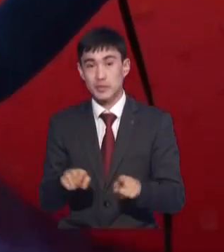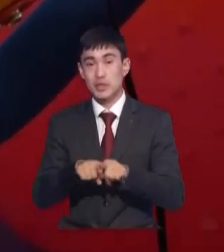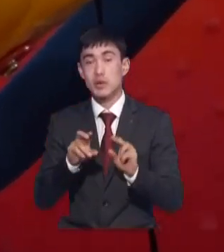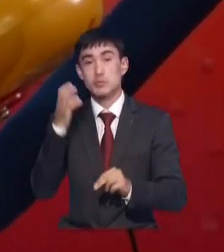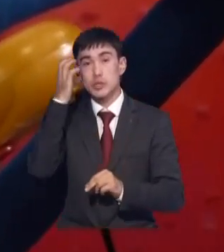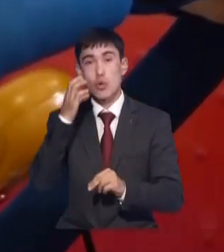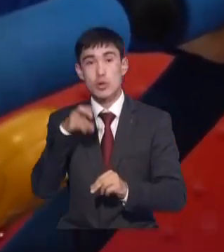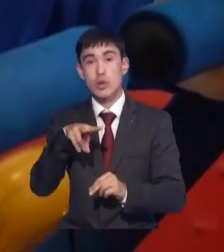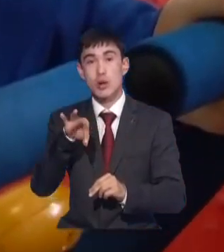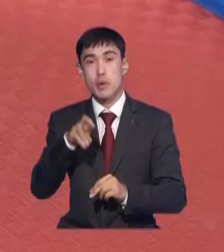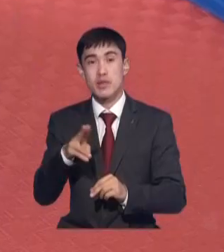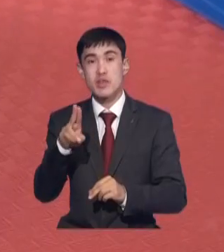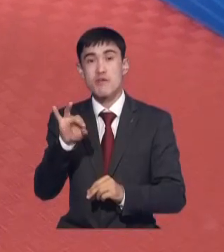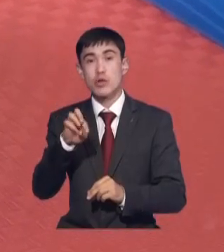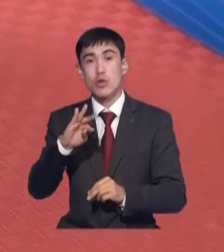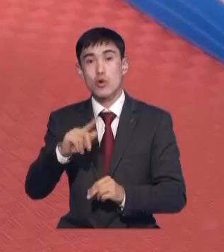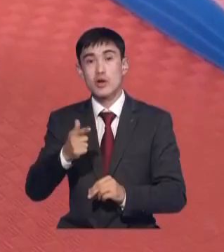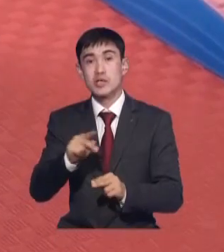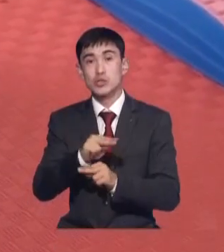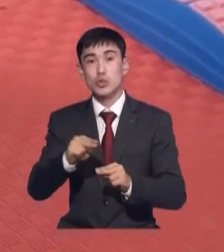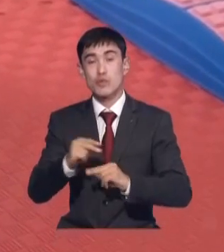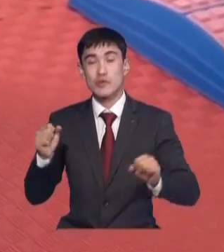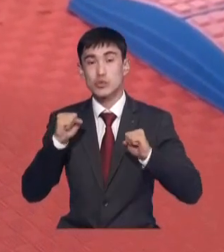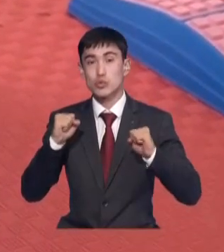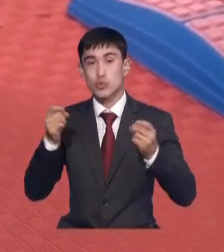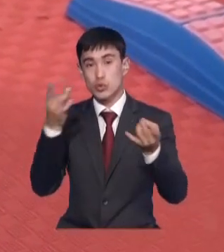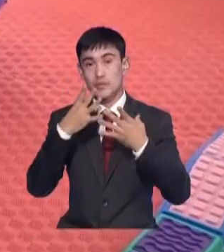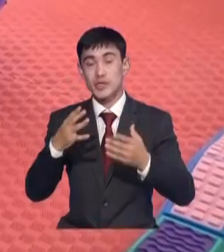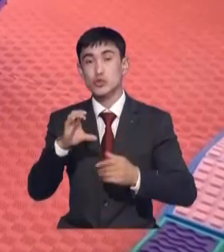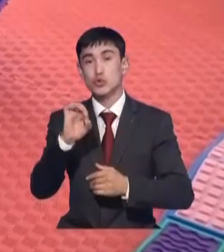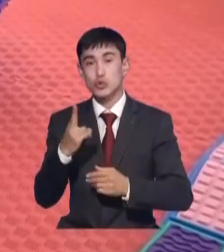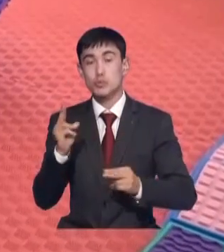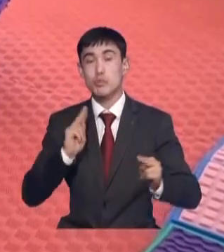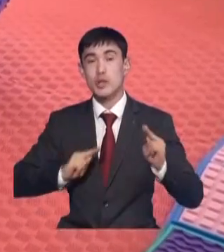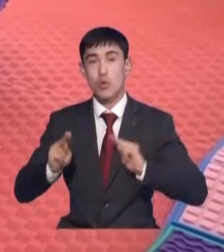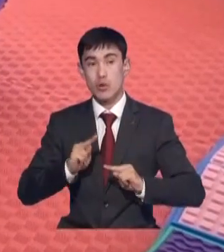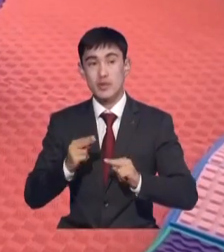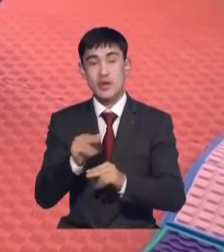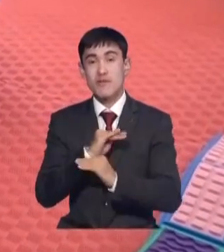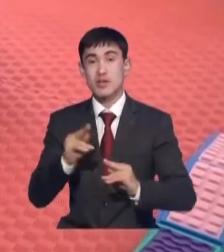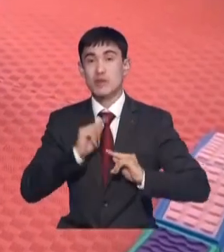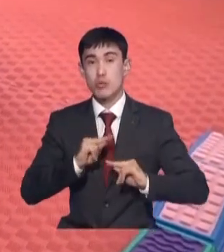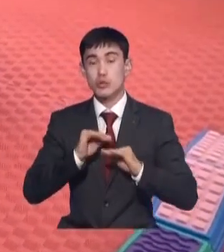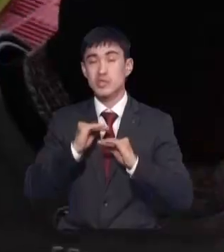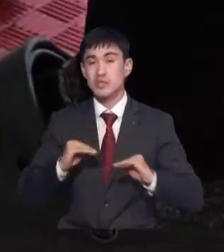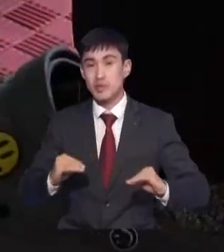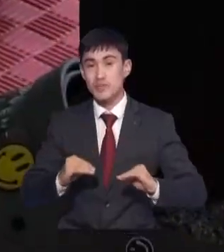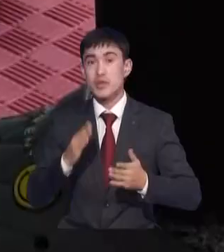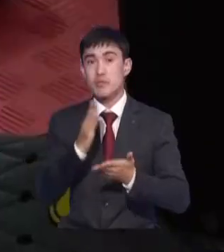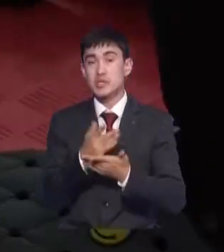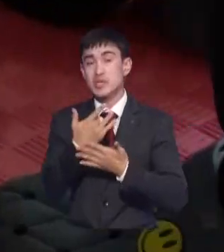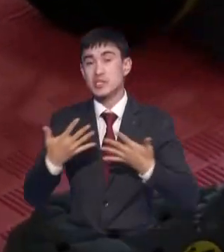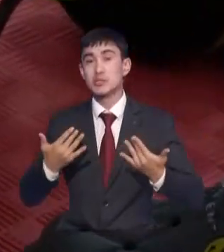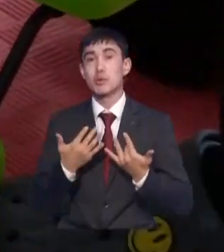как психолог, логопед, дефектолог, инструктор по физической культуре и социальный педагог. Это позволяет эффективно работать с детьми, имеющими